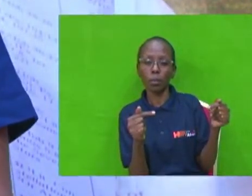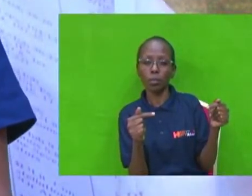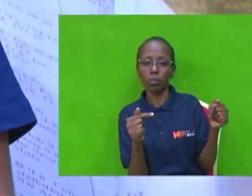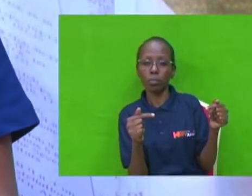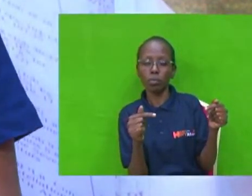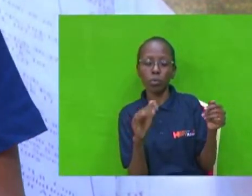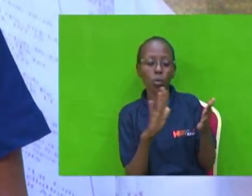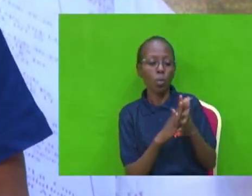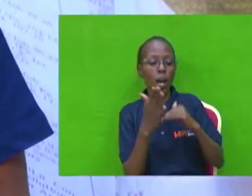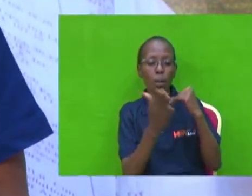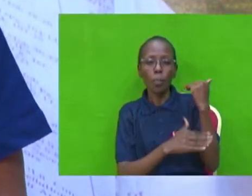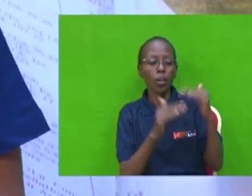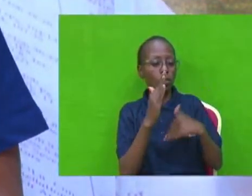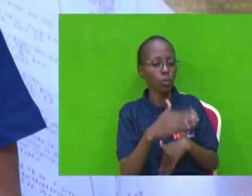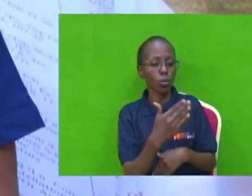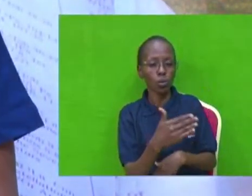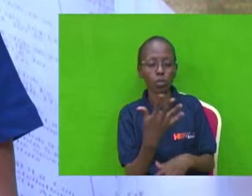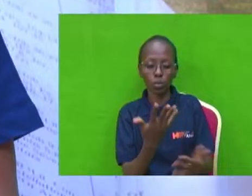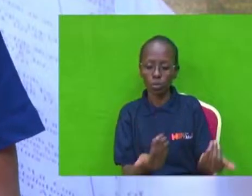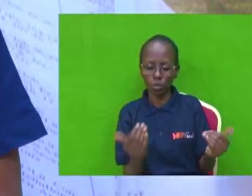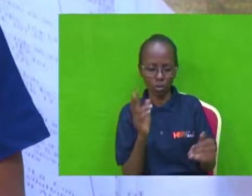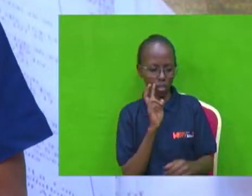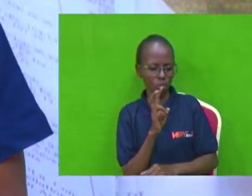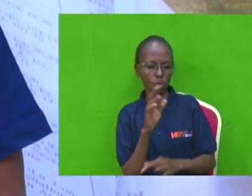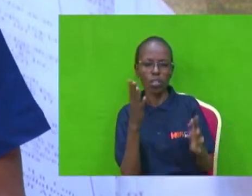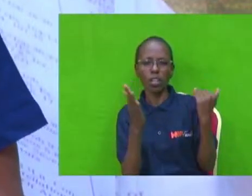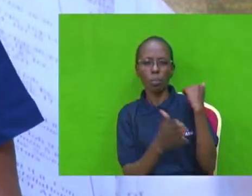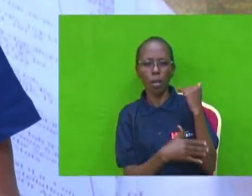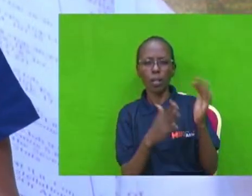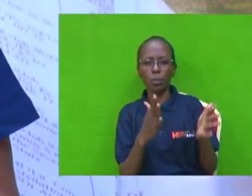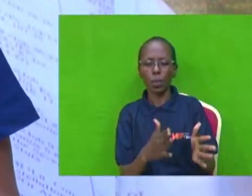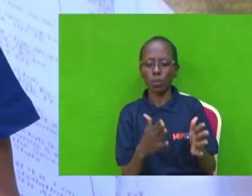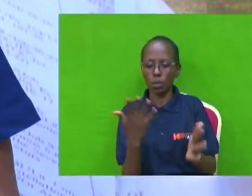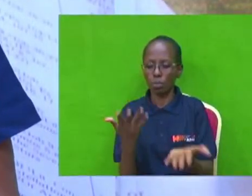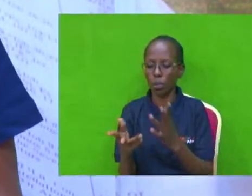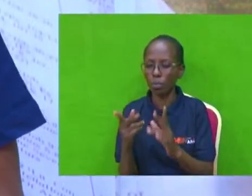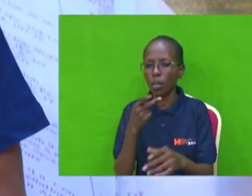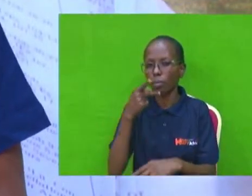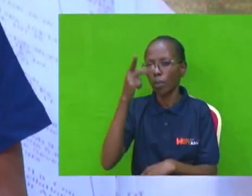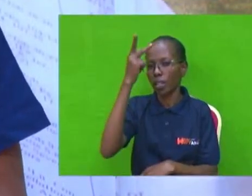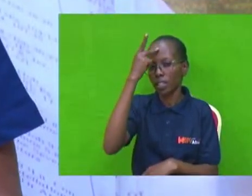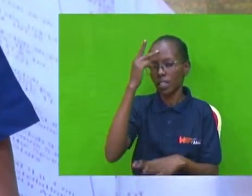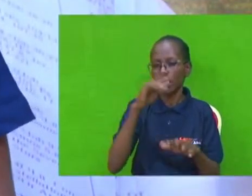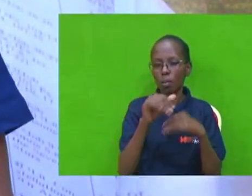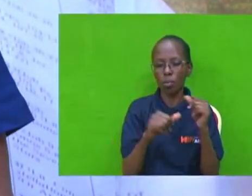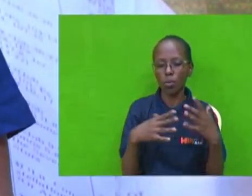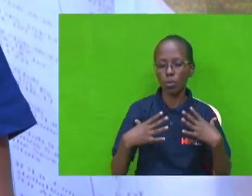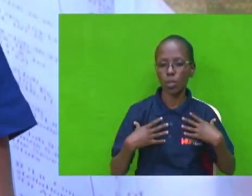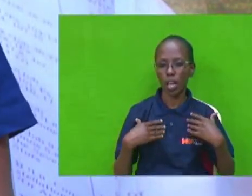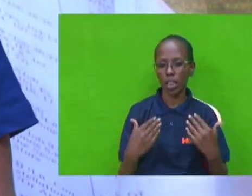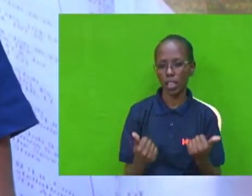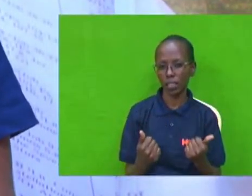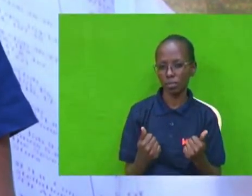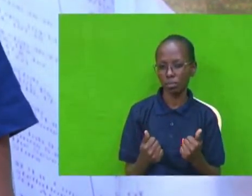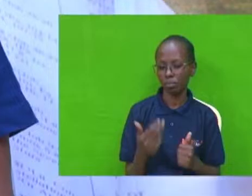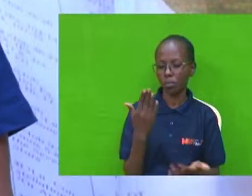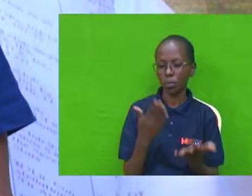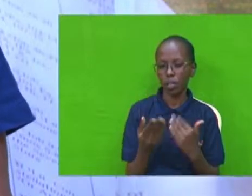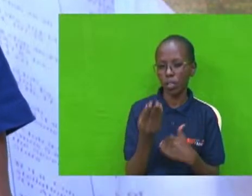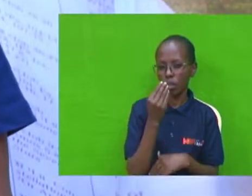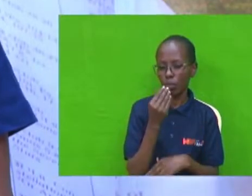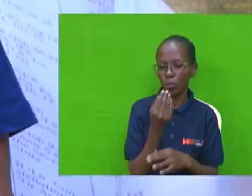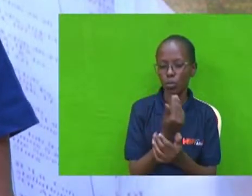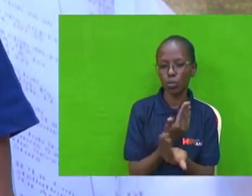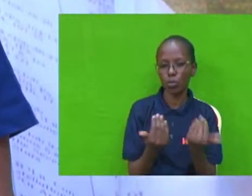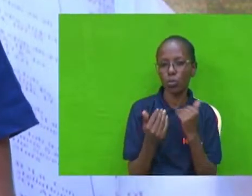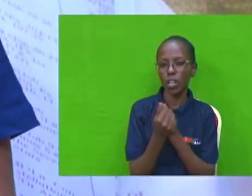Utakuwa mbaya siku zote. Kwa watoto watakuwa nawe kama mbaya. Unakuta labda mzazi pengine swala la afya. Acha nifikie tu mfano kwa hiyo. Kuna kitu ambacho chakula ambacho watoto wanapenda